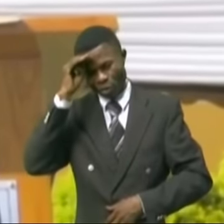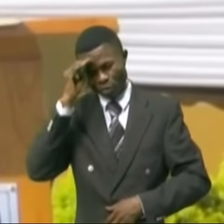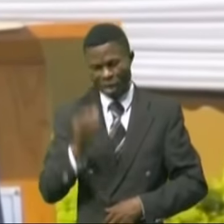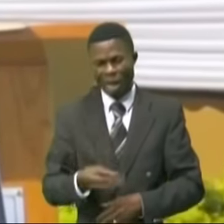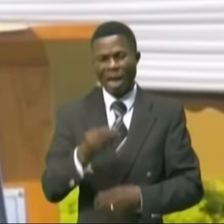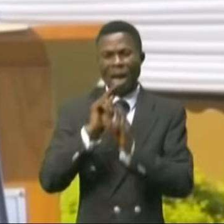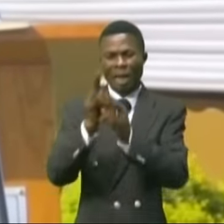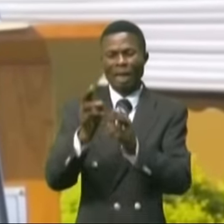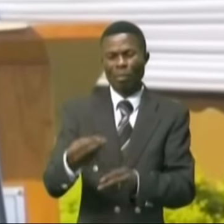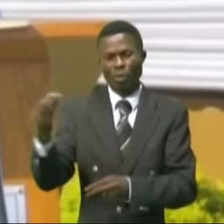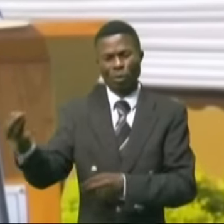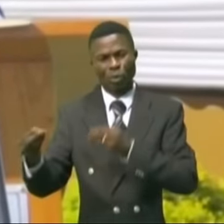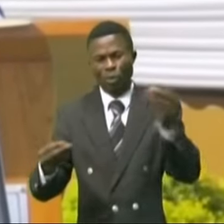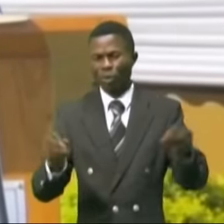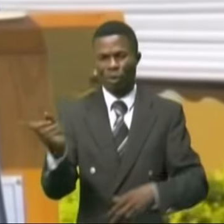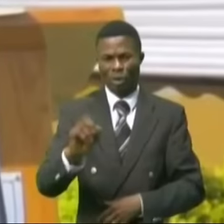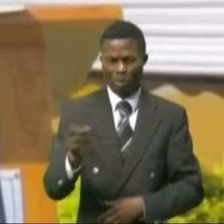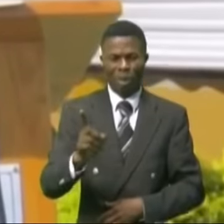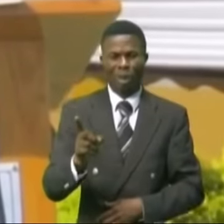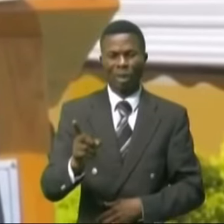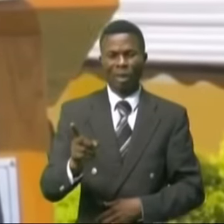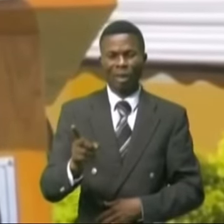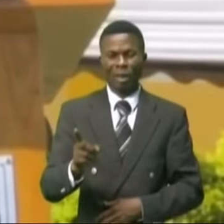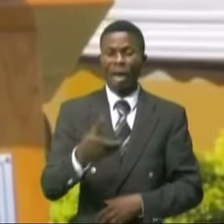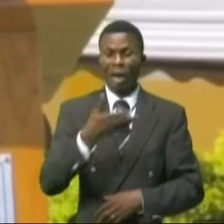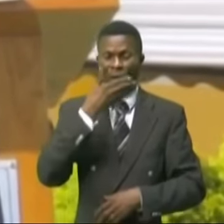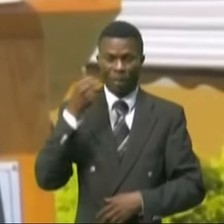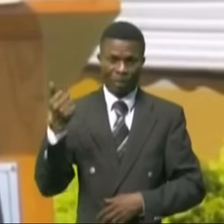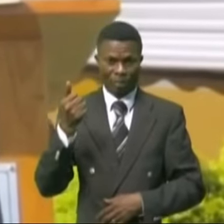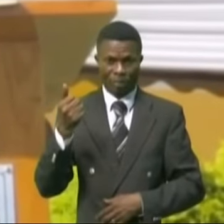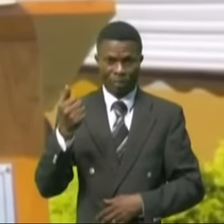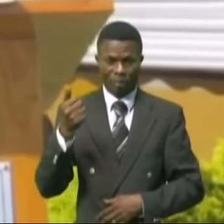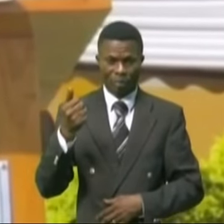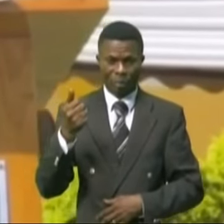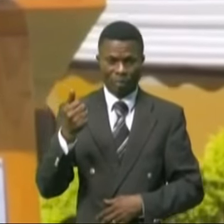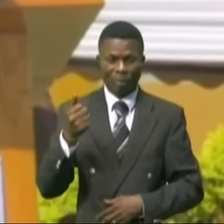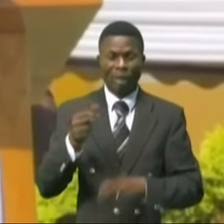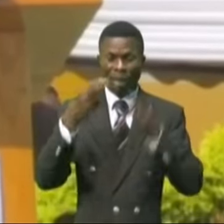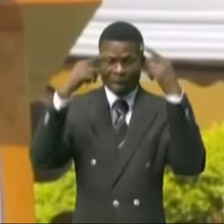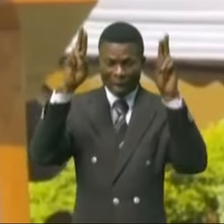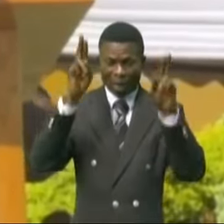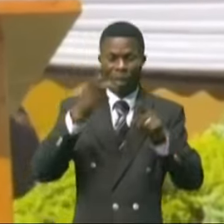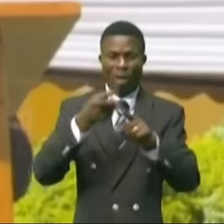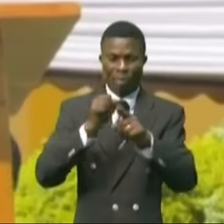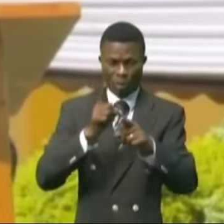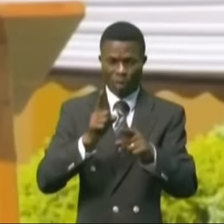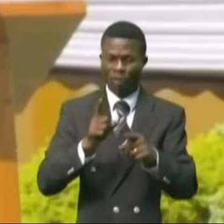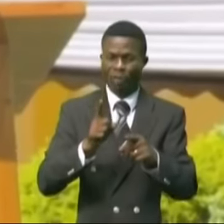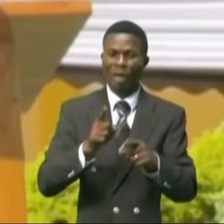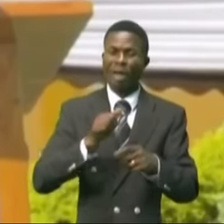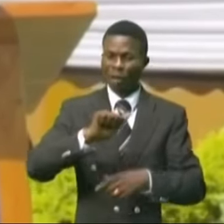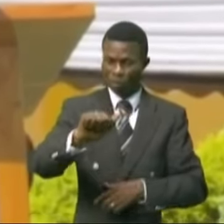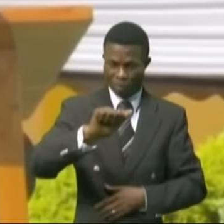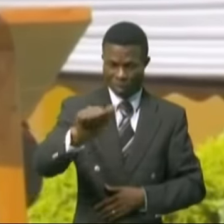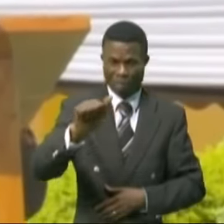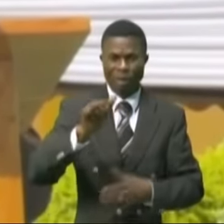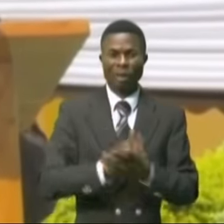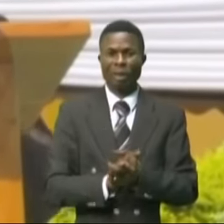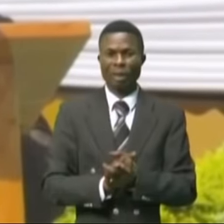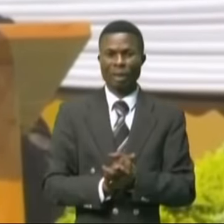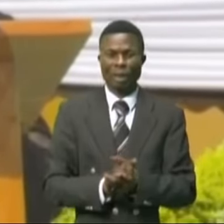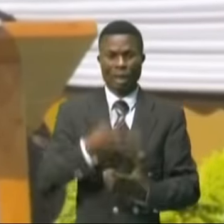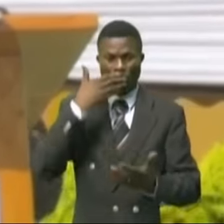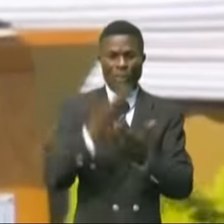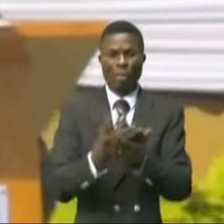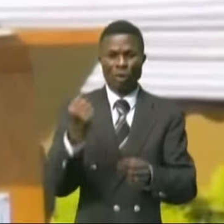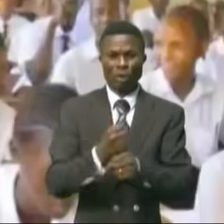la fraude et la tricherie, car la clé de la réussite est entre vos mains. Bon travail